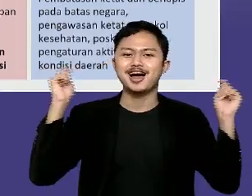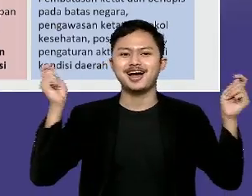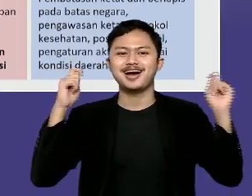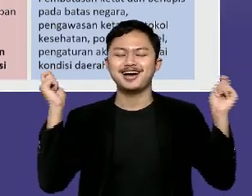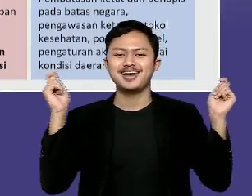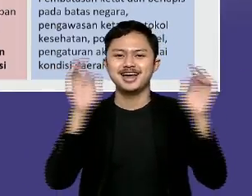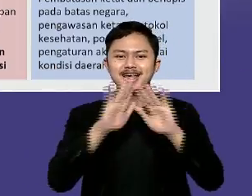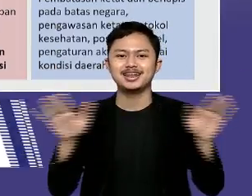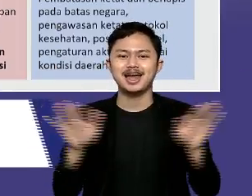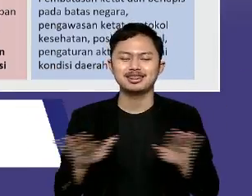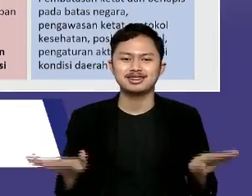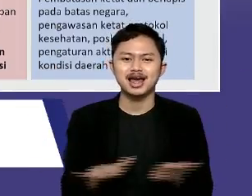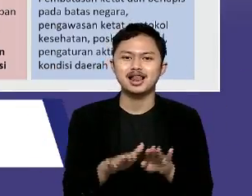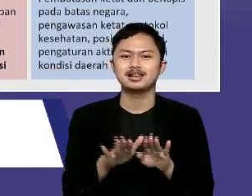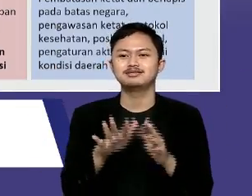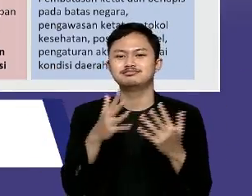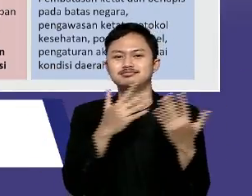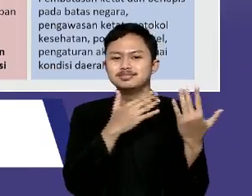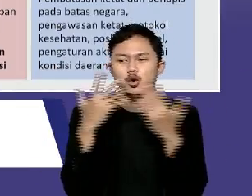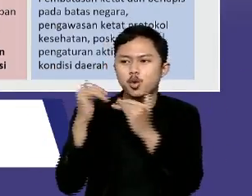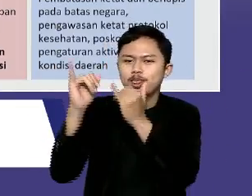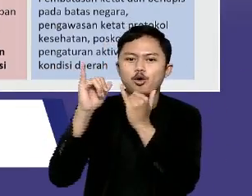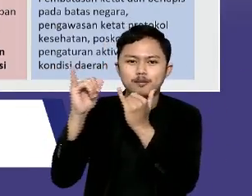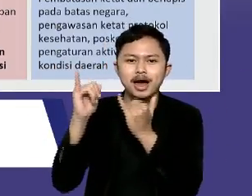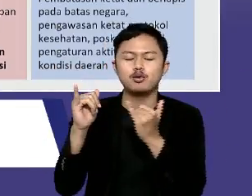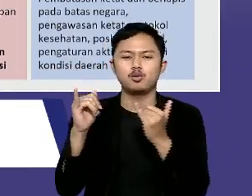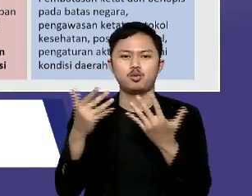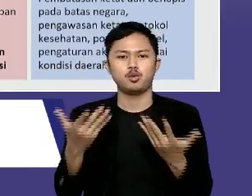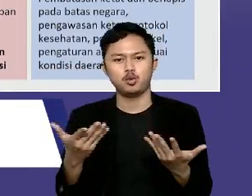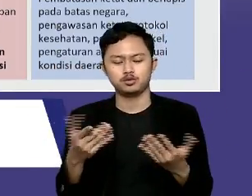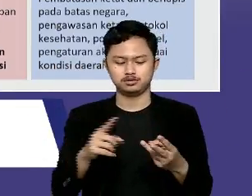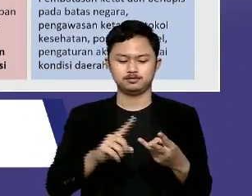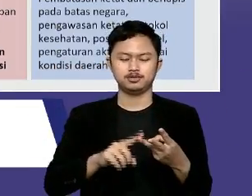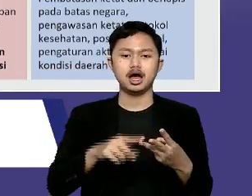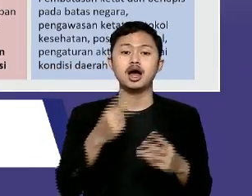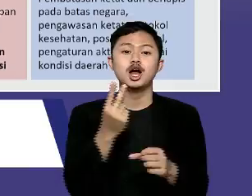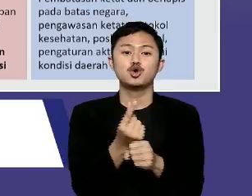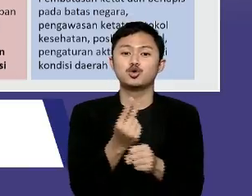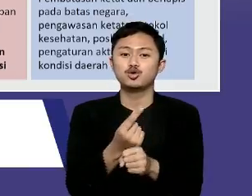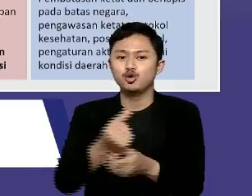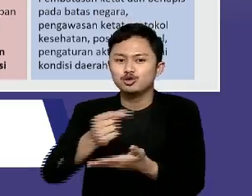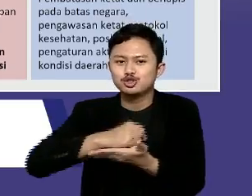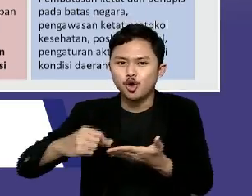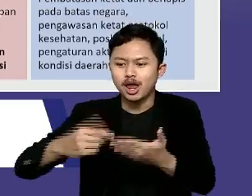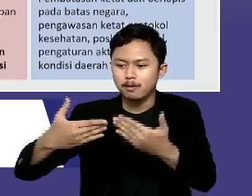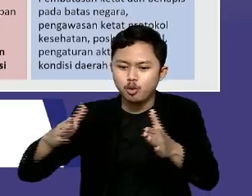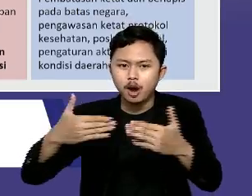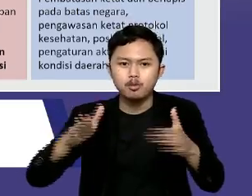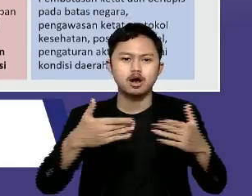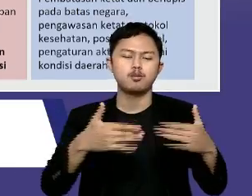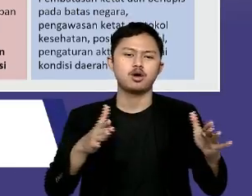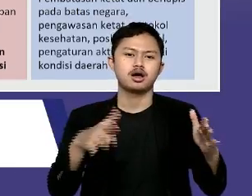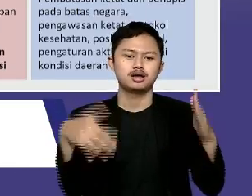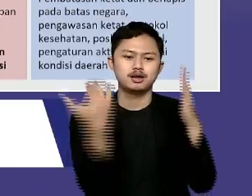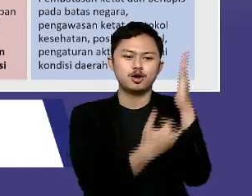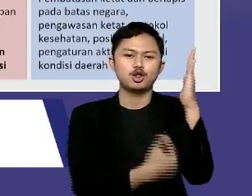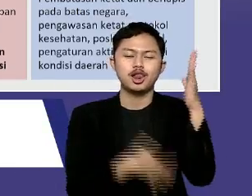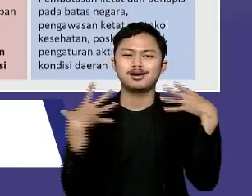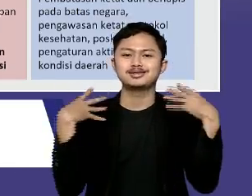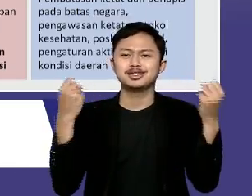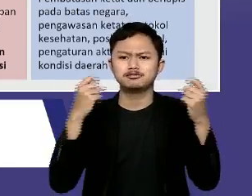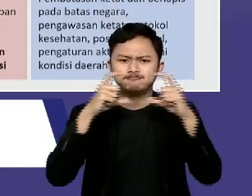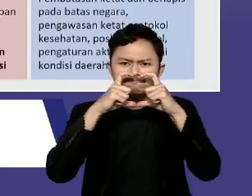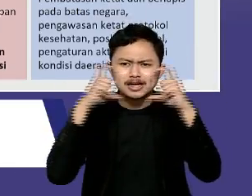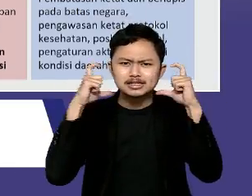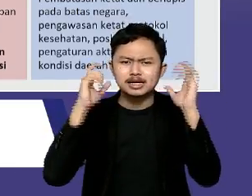menjelang Natal dan Tahun Baru, kegiatan belajar mengajar di sekolah, serta penerapan protokol kesehatan terutama penggunaan